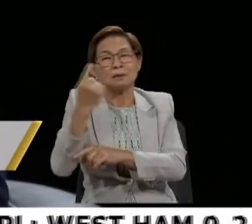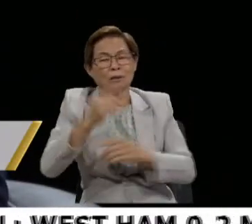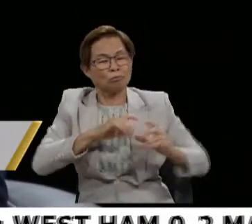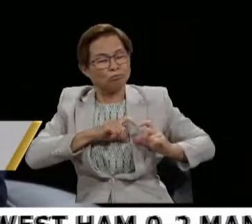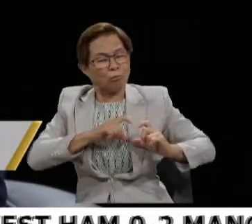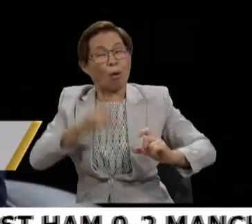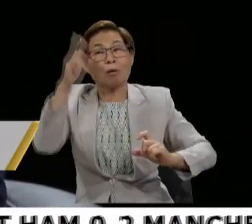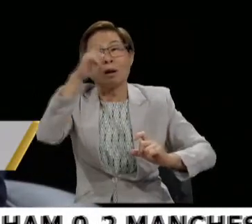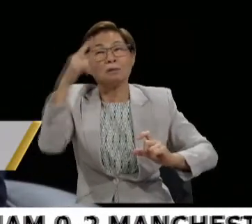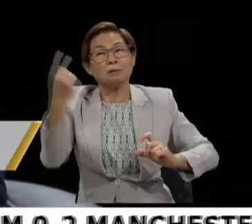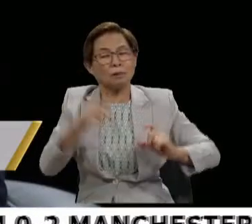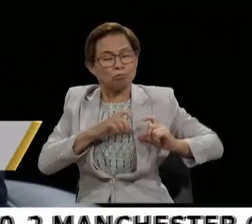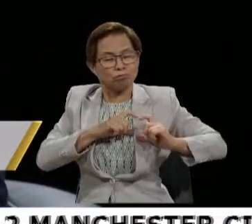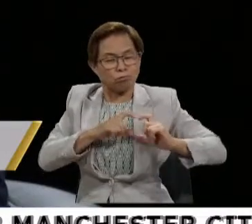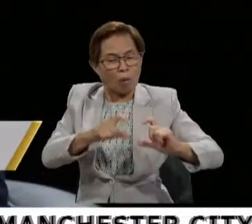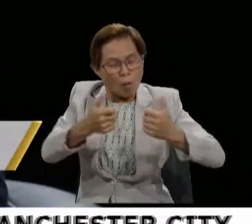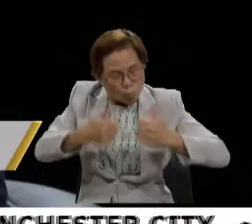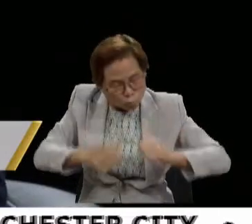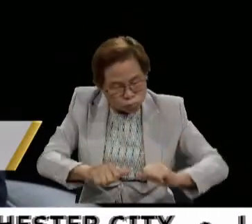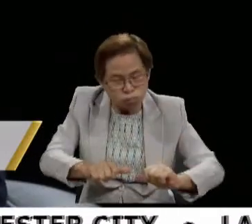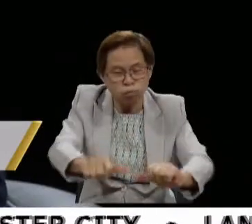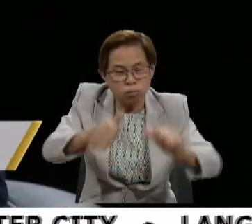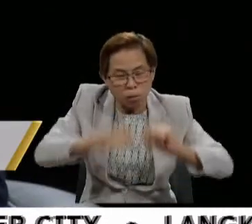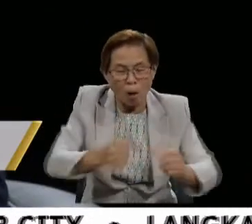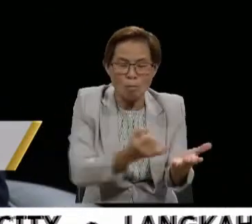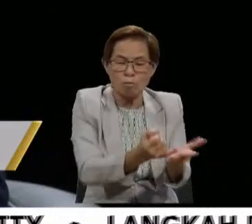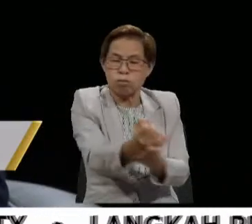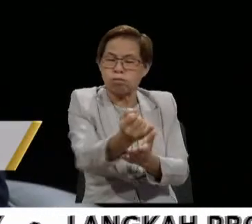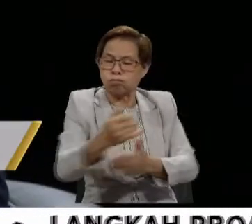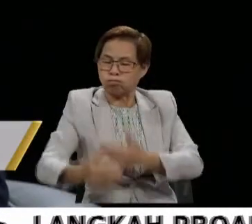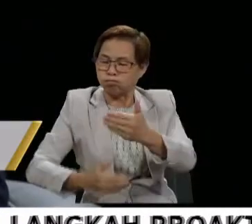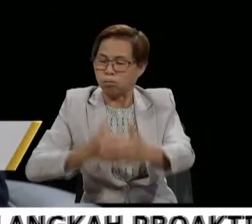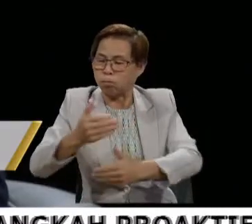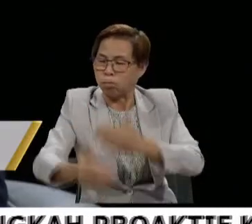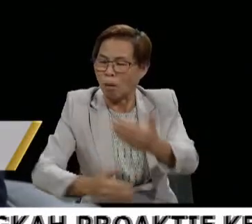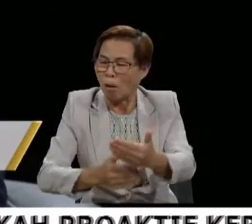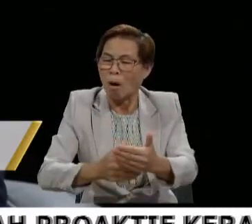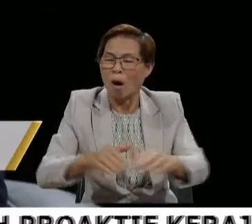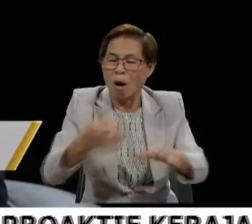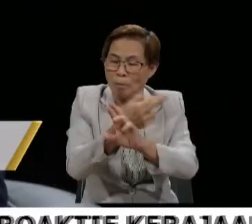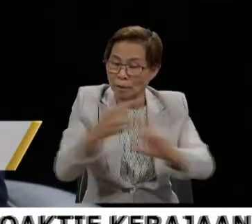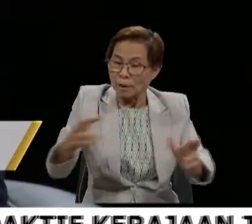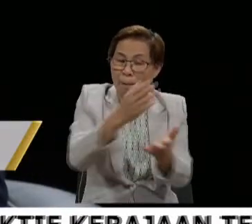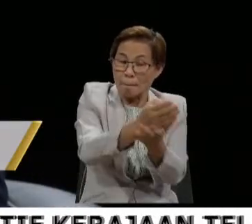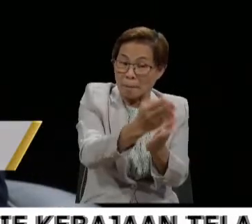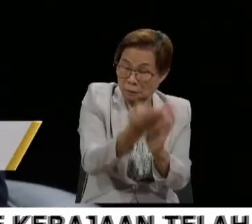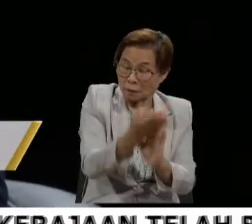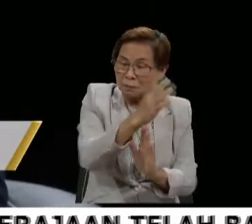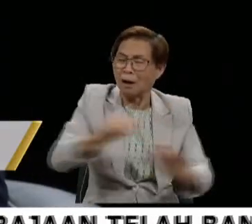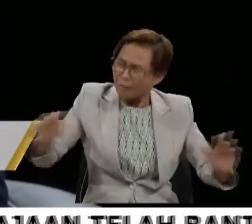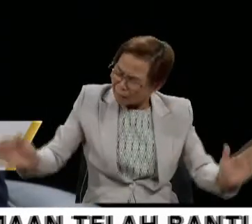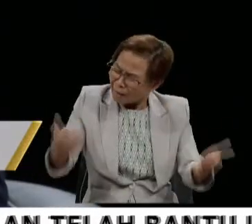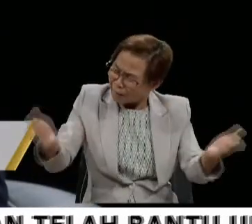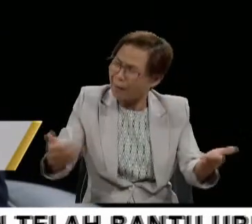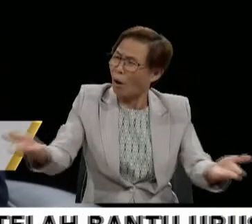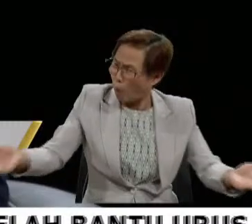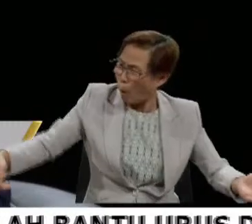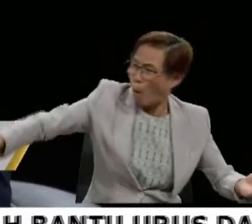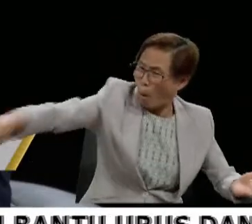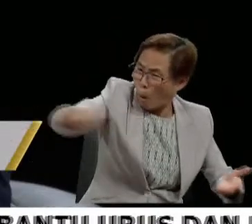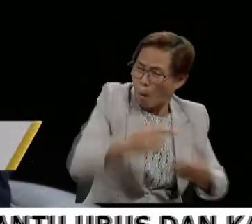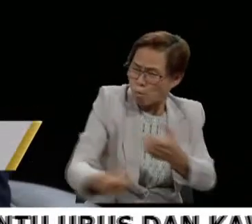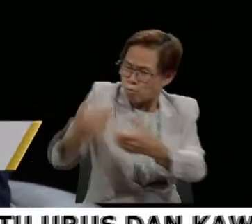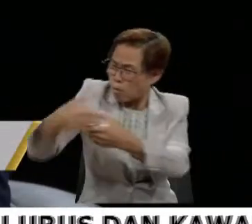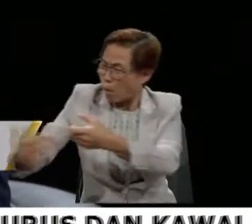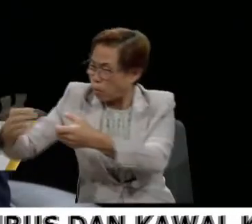komited untuk kita teruskan apa ketulusan proses penyediaan bajet dan juga menggalakkan penyertaan orang ramai jadi